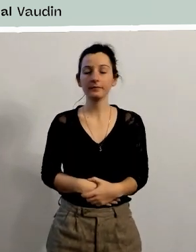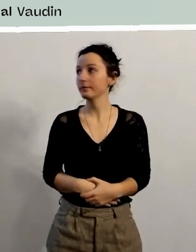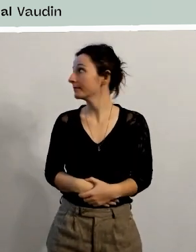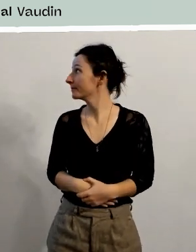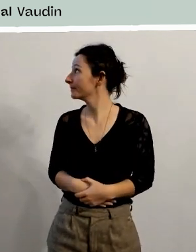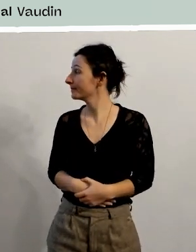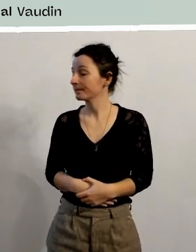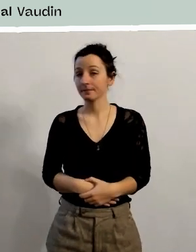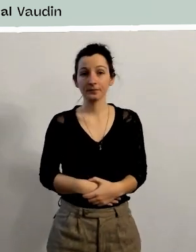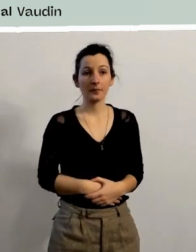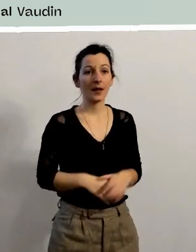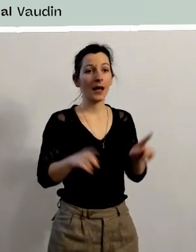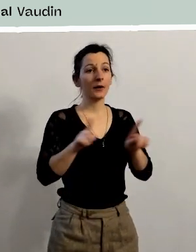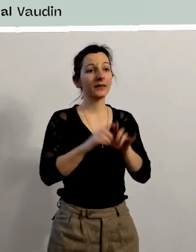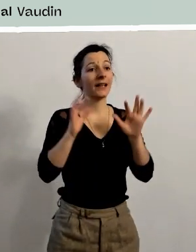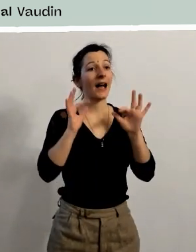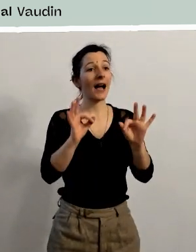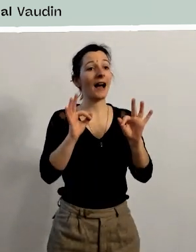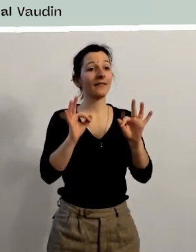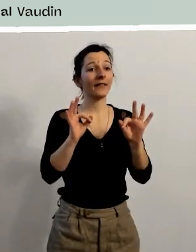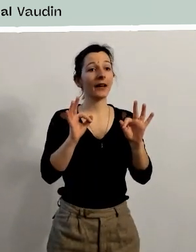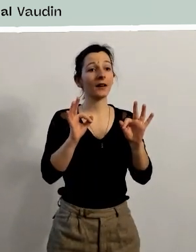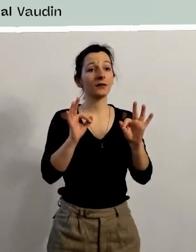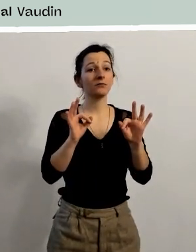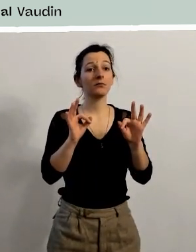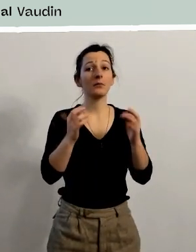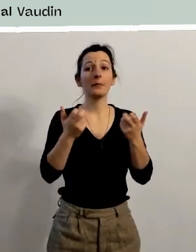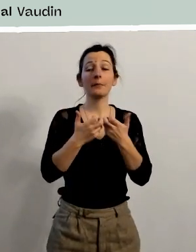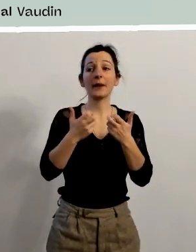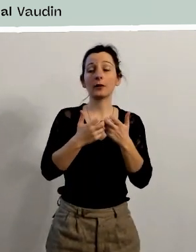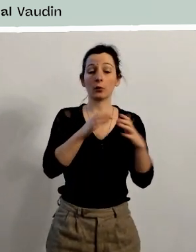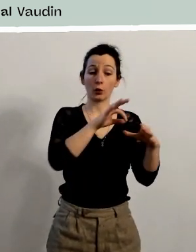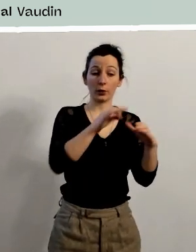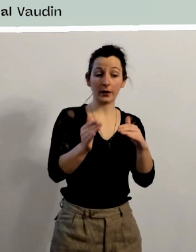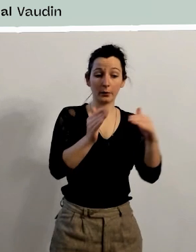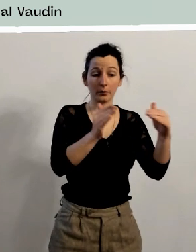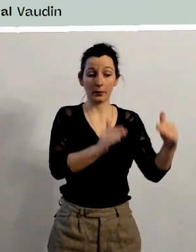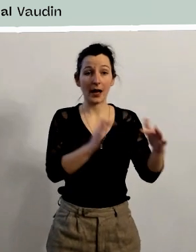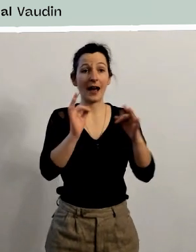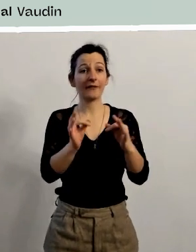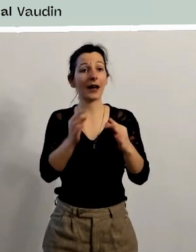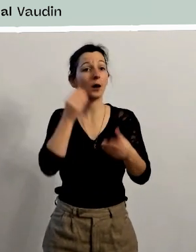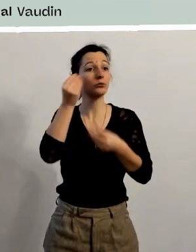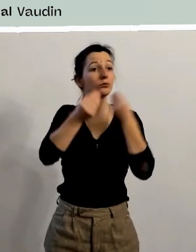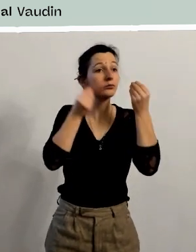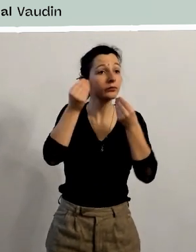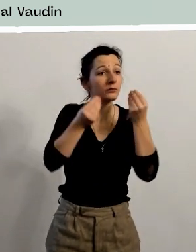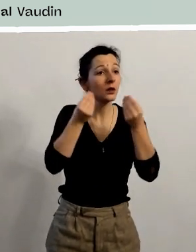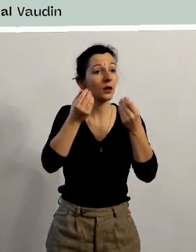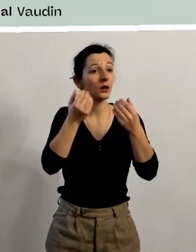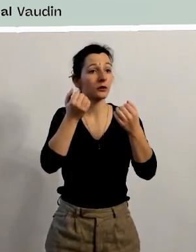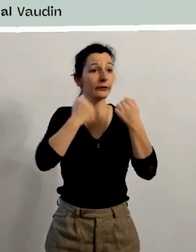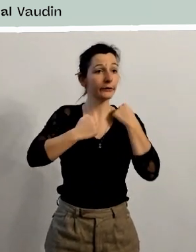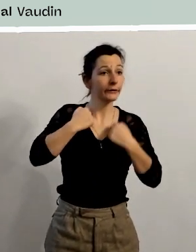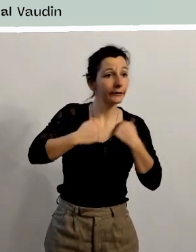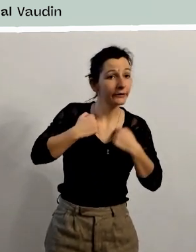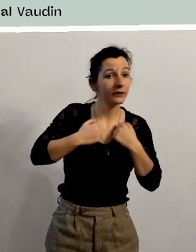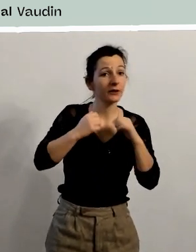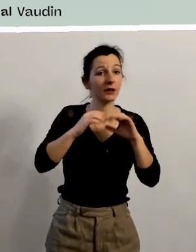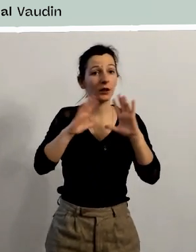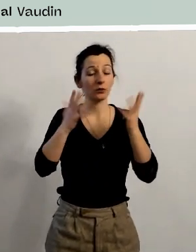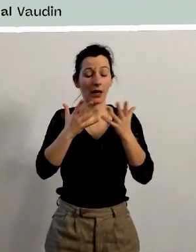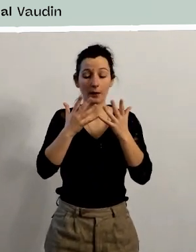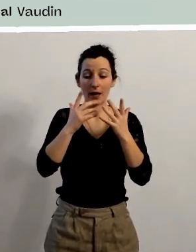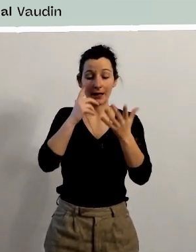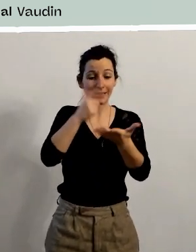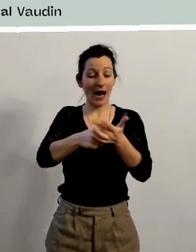On peut aussi faire attention à d'autres secteurs, les cosmétiques. Donc faire attention à ce qu'on achète pour ces produits